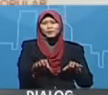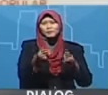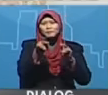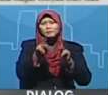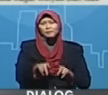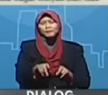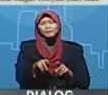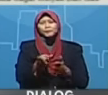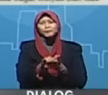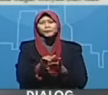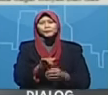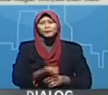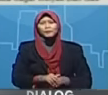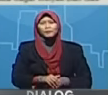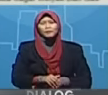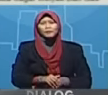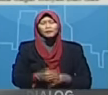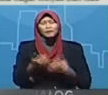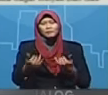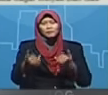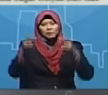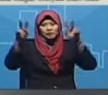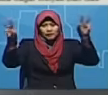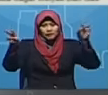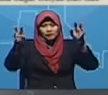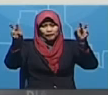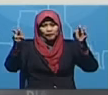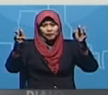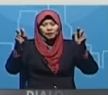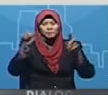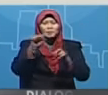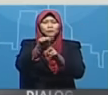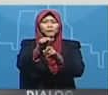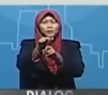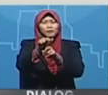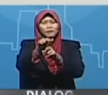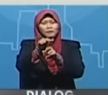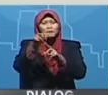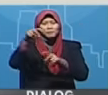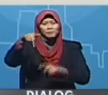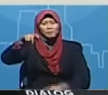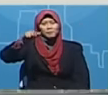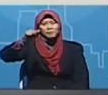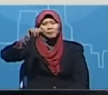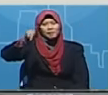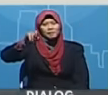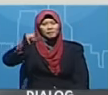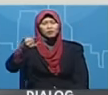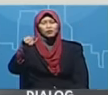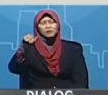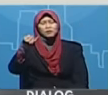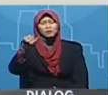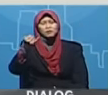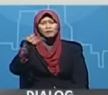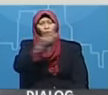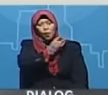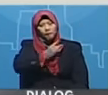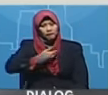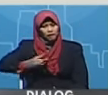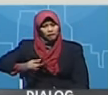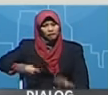benda ketang yang diambil oleh pihak kemudian. Okey, berbalik tentang tajuk kita pada malam ni, penipuan pakej-pakej pelancongan dan juga penipuan pakej umrah